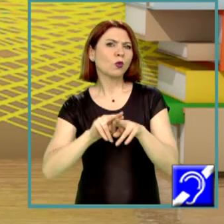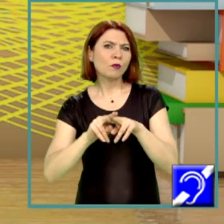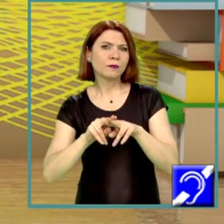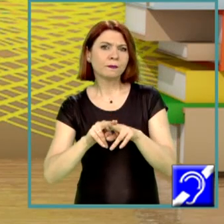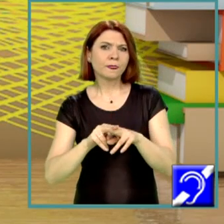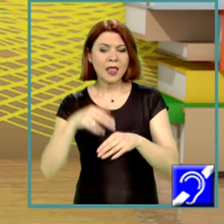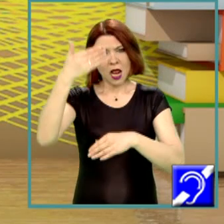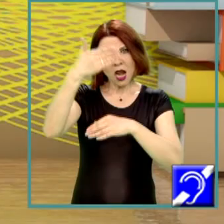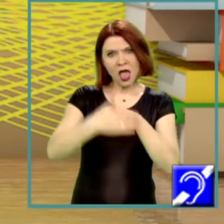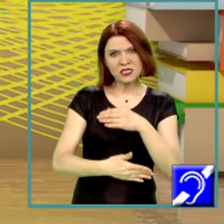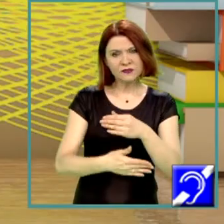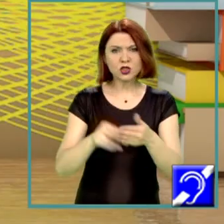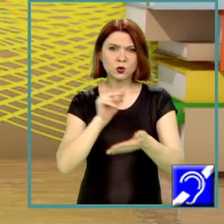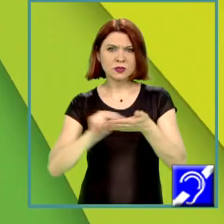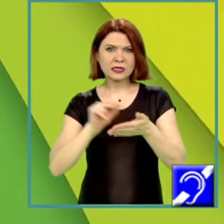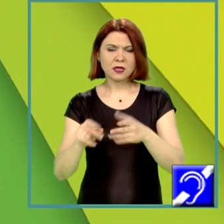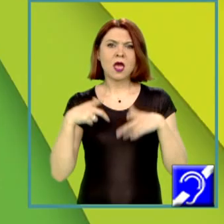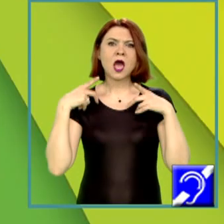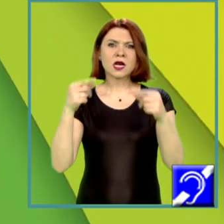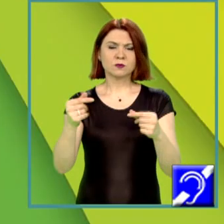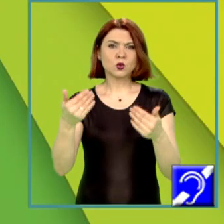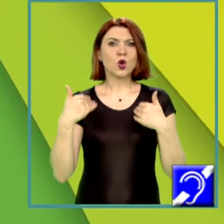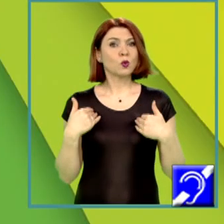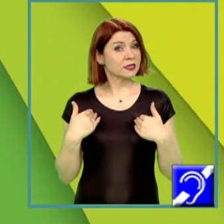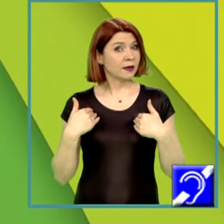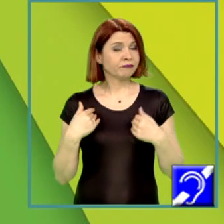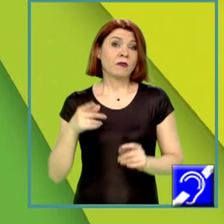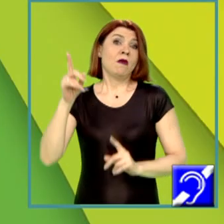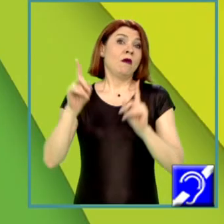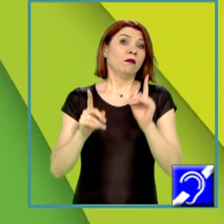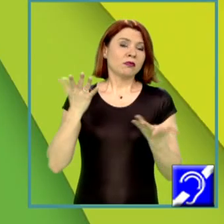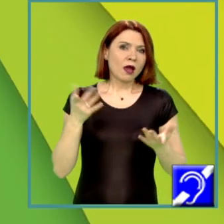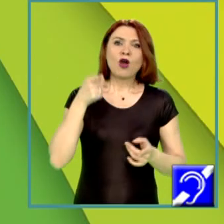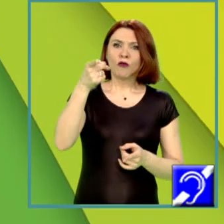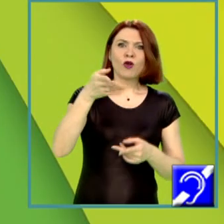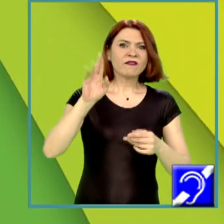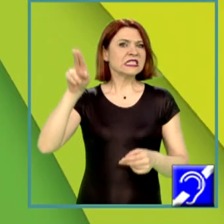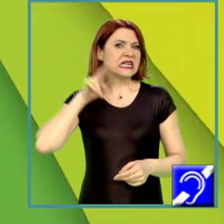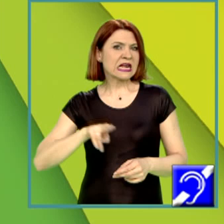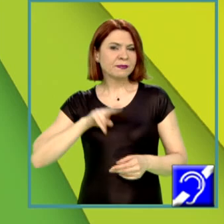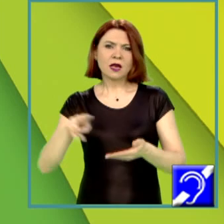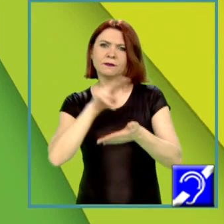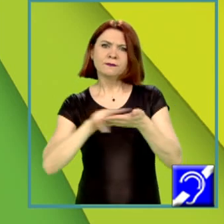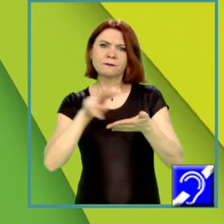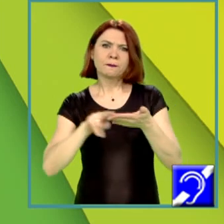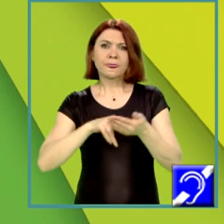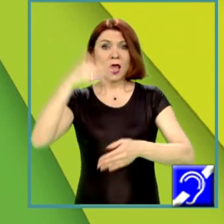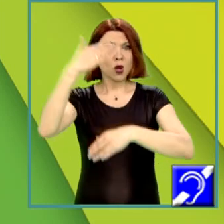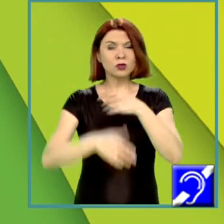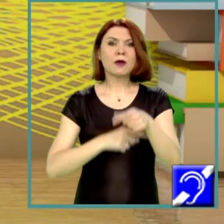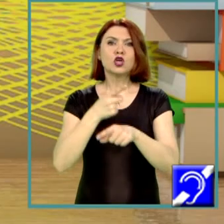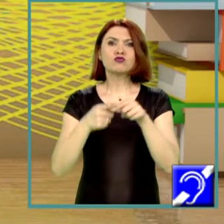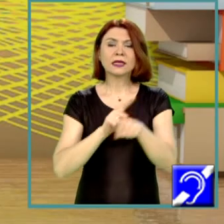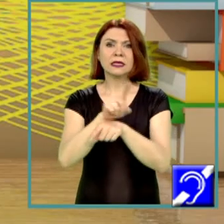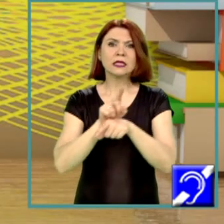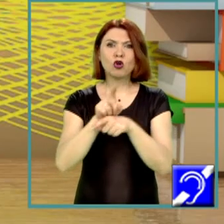la sfârșitul redactării răspunsurilor noastre Dacă voi aveți răbdare să citiți în ultima jumătate de oră